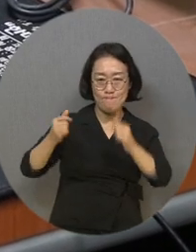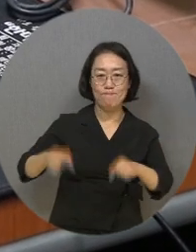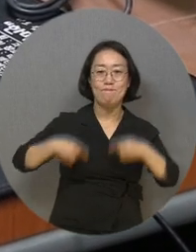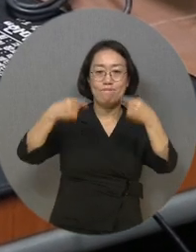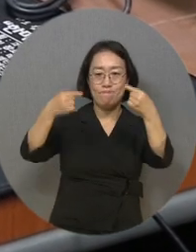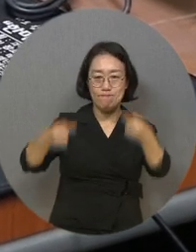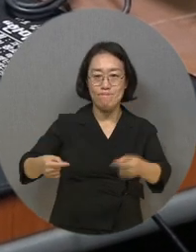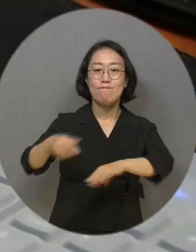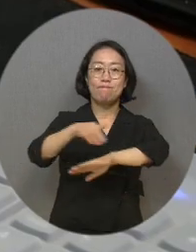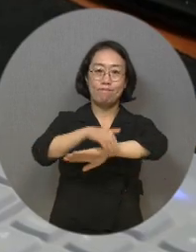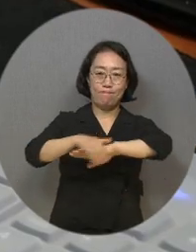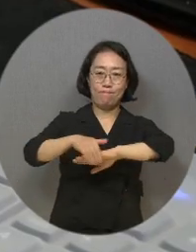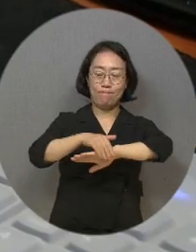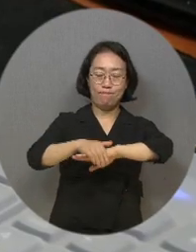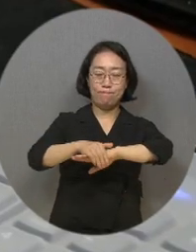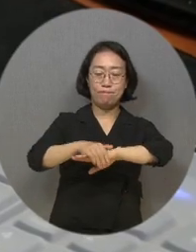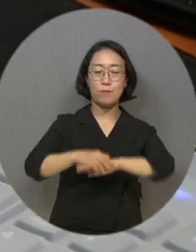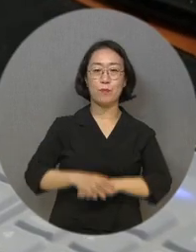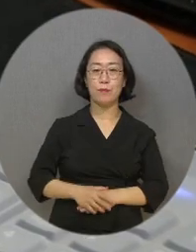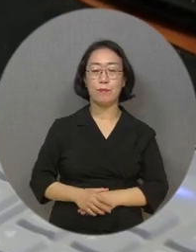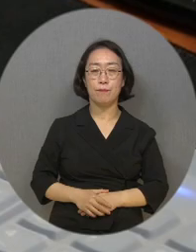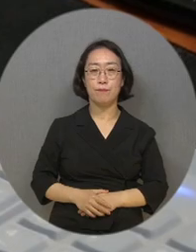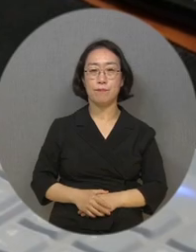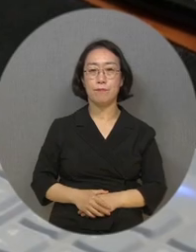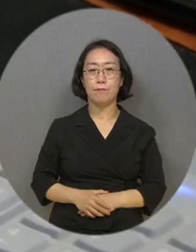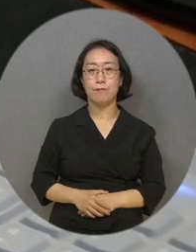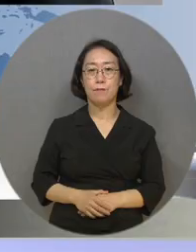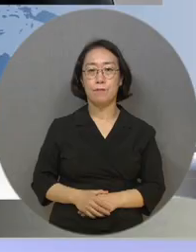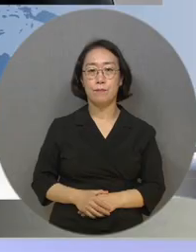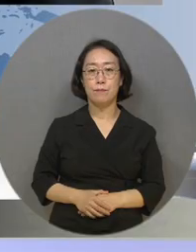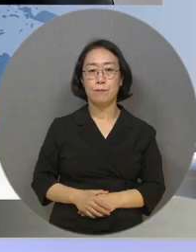예정입니다. 복지TV 뉴스 황현재입니다.